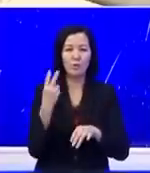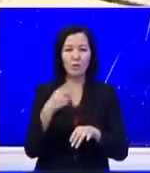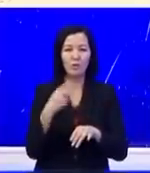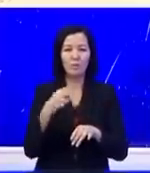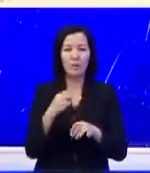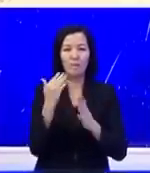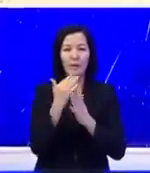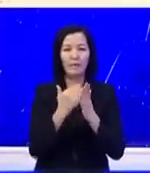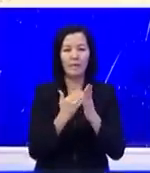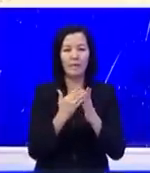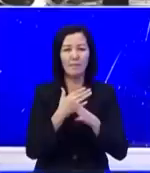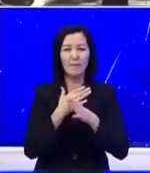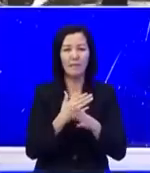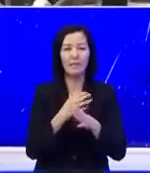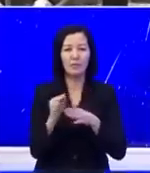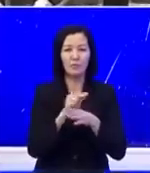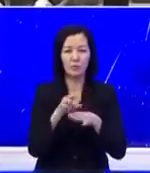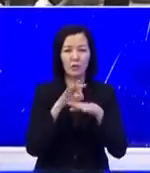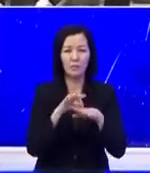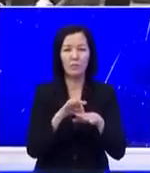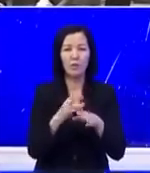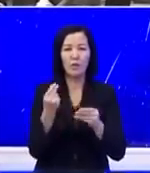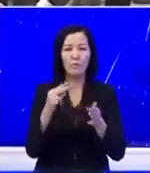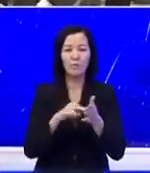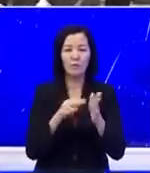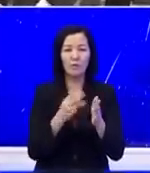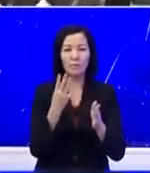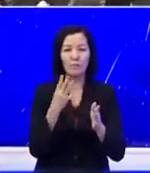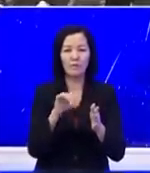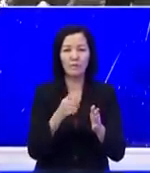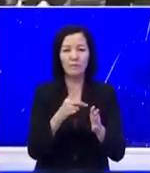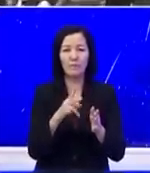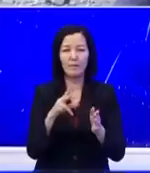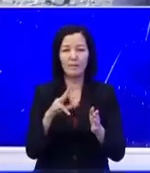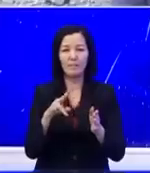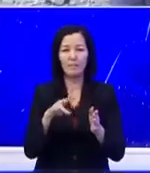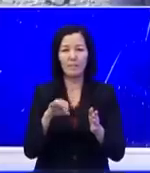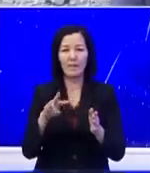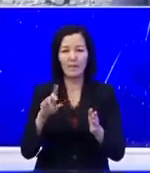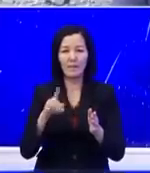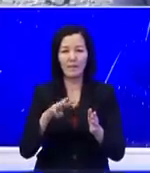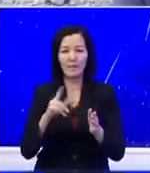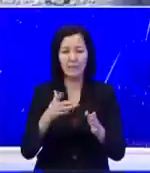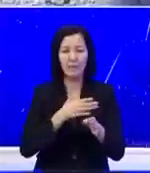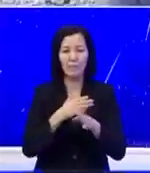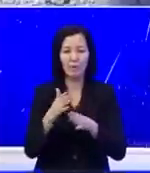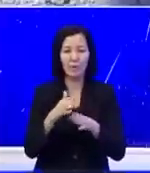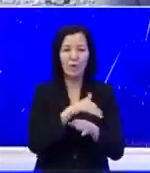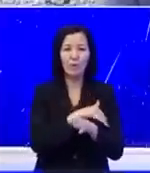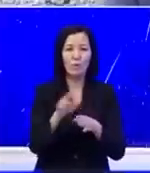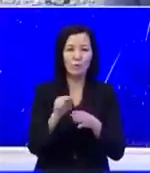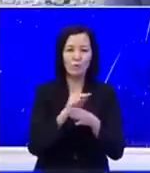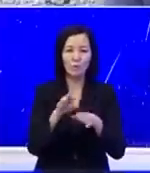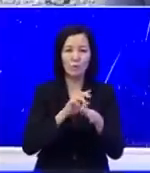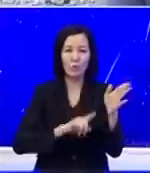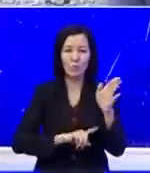2020 бағдарламасы негізінде жөнделеді. Бұл мақсатқа бюджеттен 5,1 миллиард теңге бөлінген. Көше жұмыстар басталып кетті. Основной